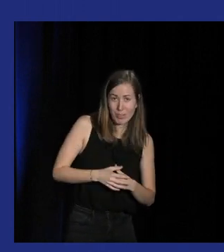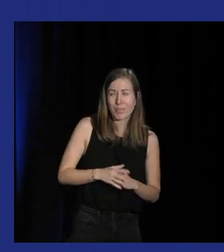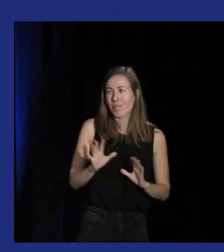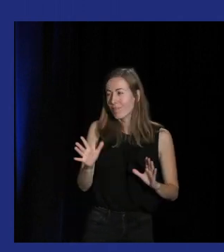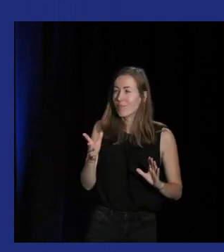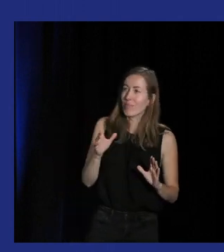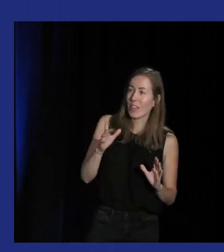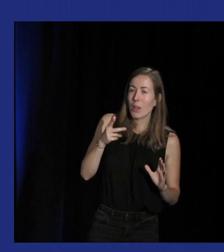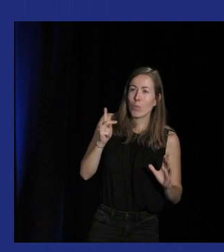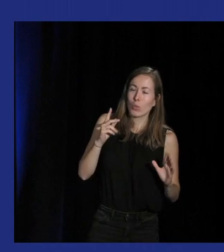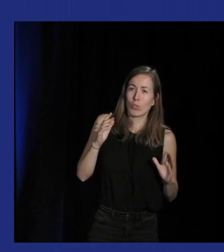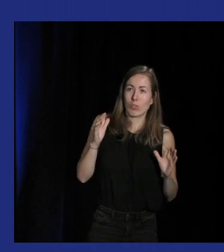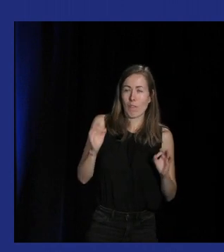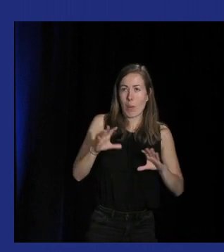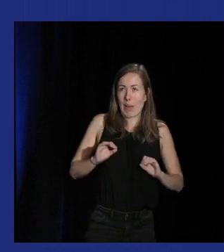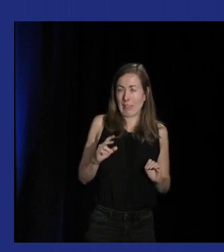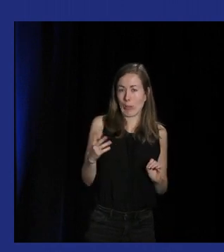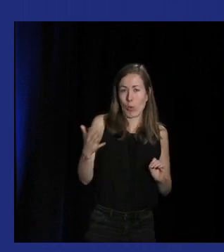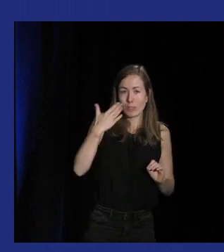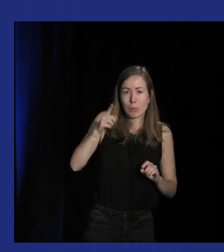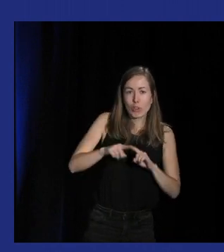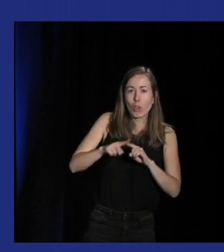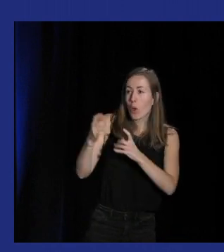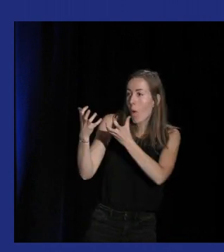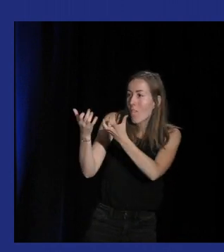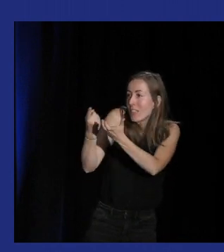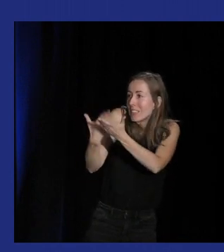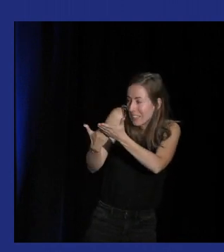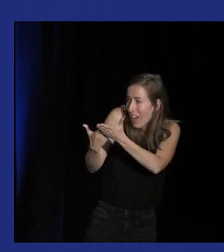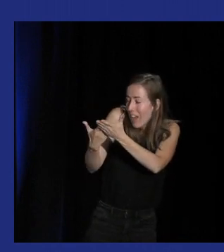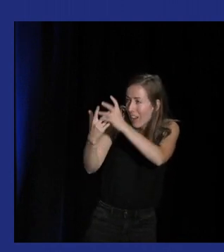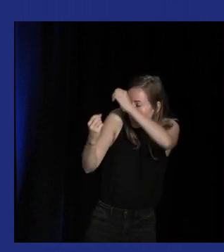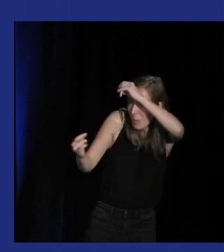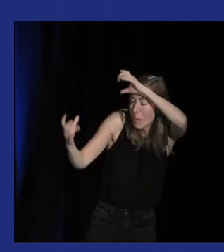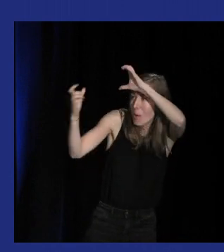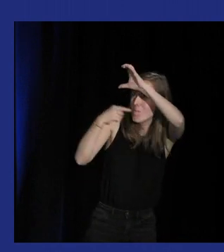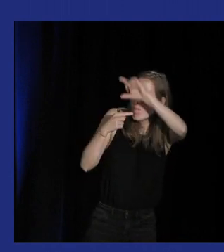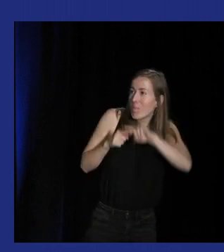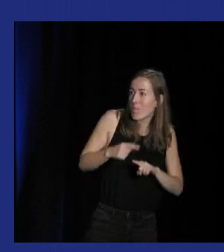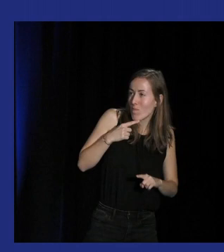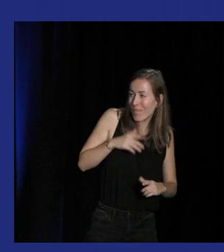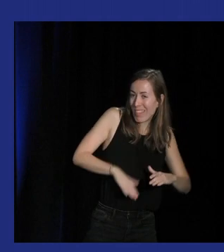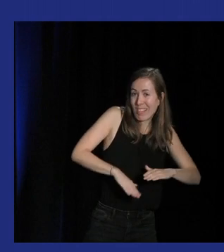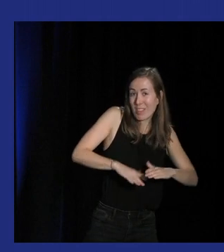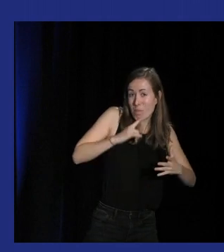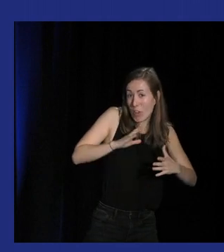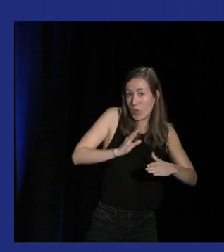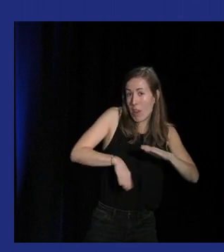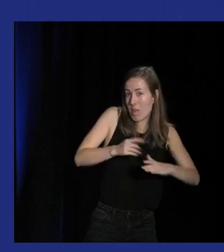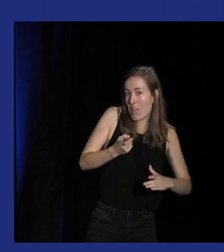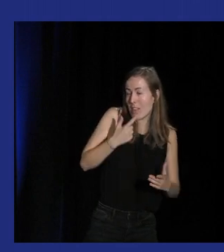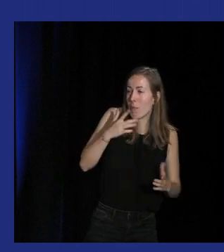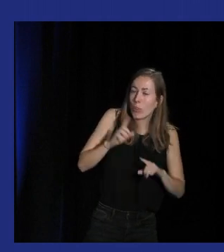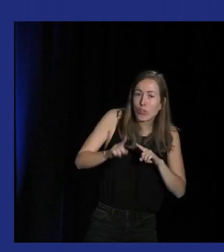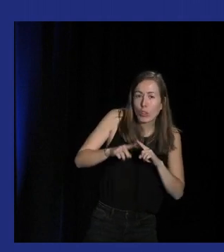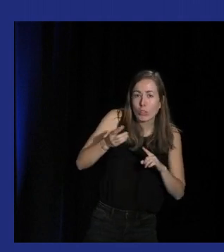parce que c'est quelque chose n'est pas faisable si on se rend compte que les les effets en réel dans un dans un jeu c'est ça peut être assez